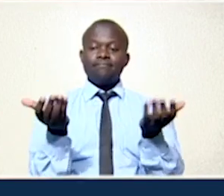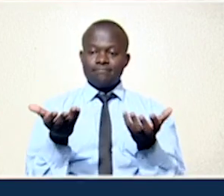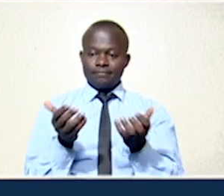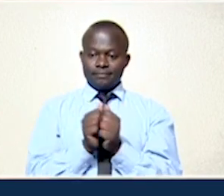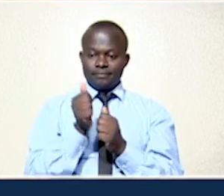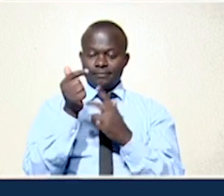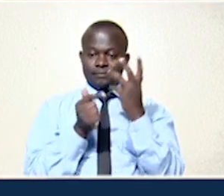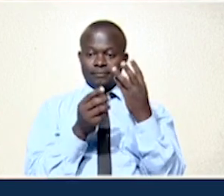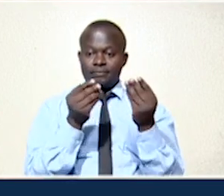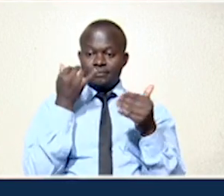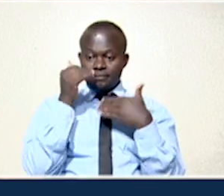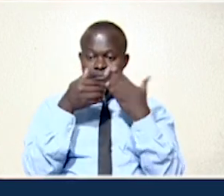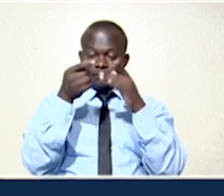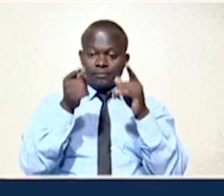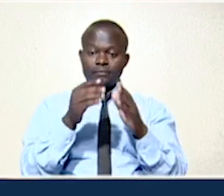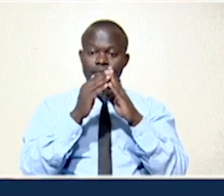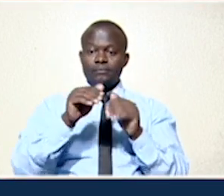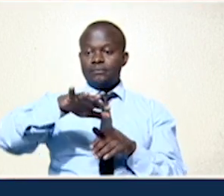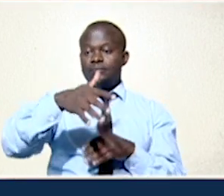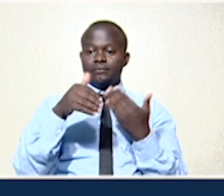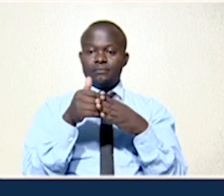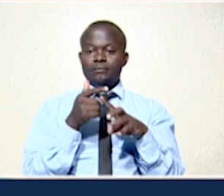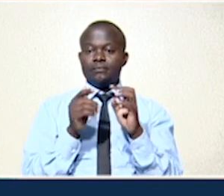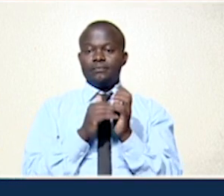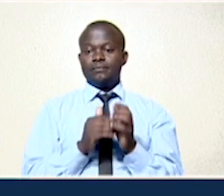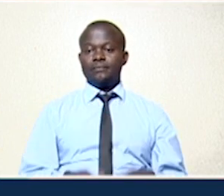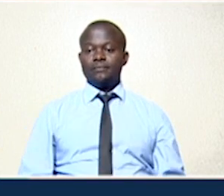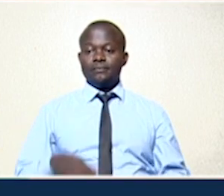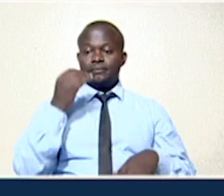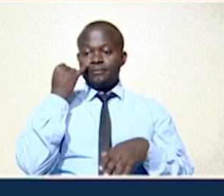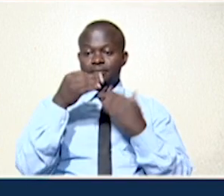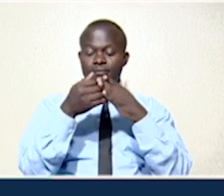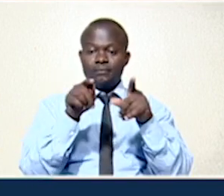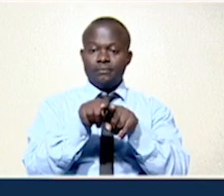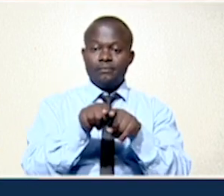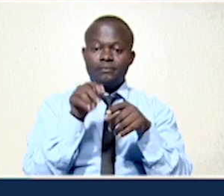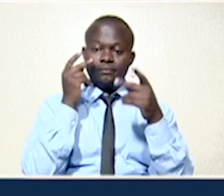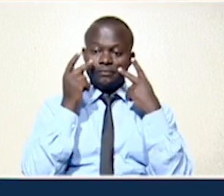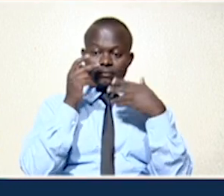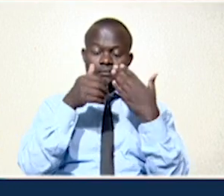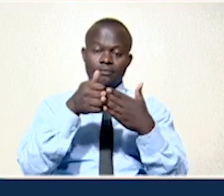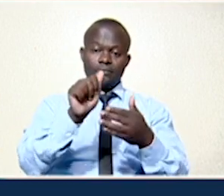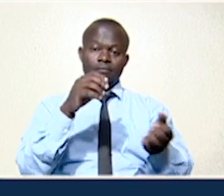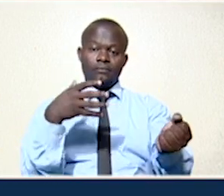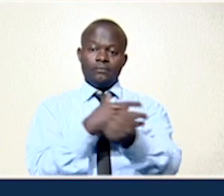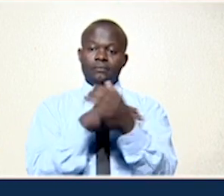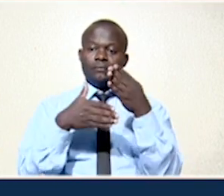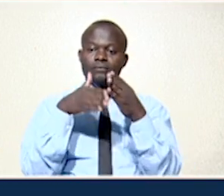Ibyo byakemuka ruko habonetse inzu ziciriritse. Biramutse ari nko kubona ubwo bushobozi bwo